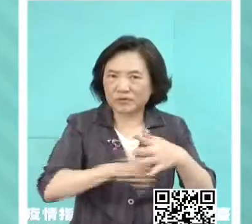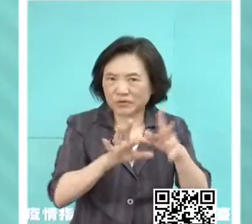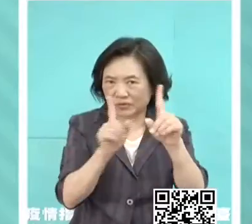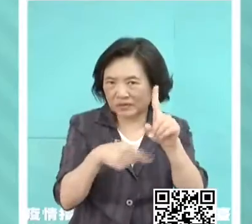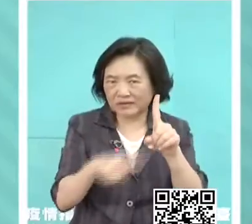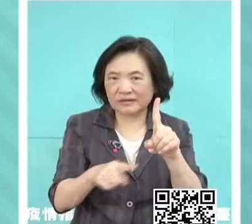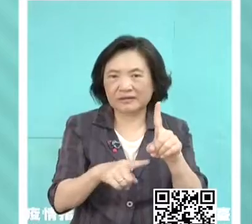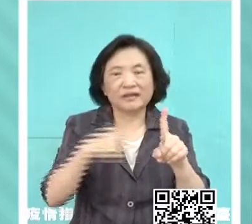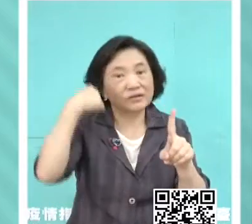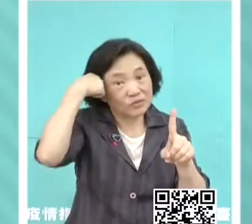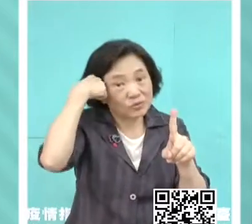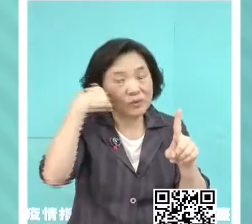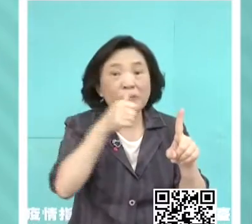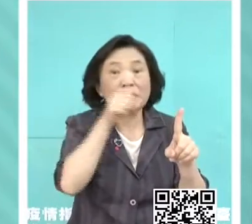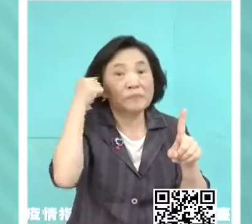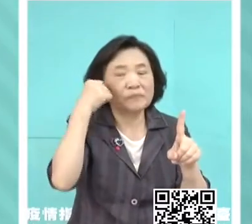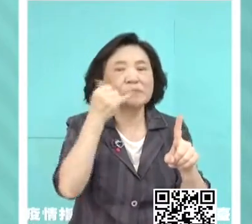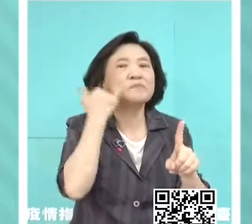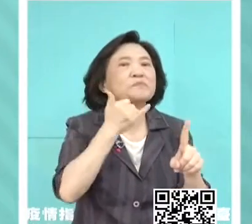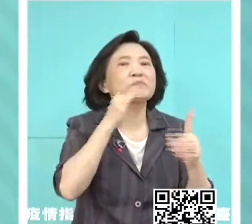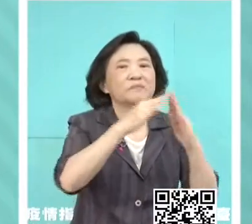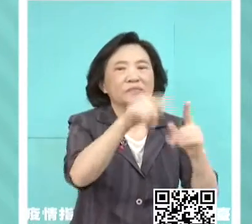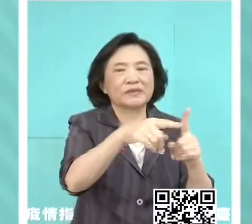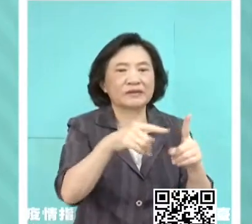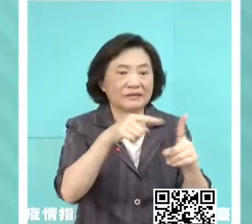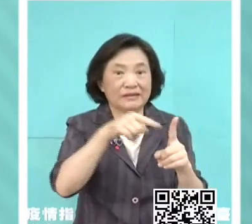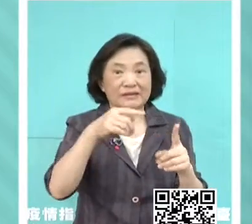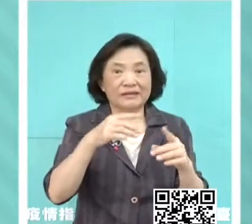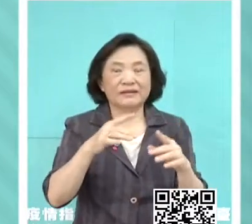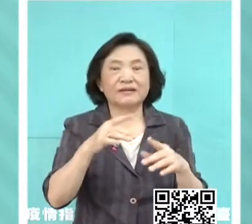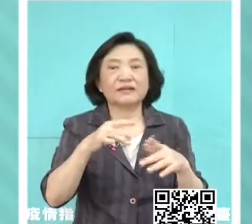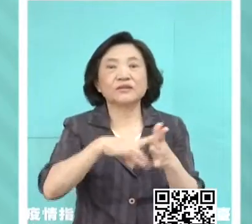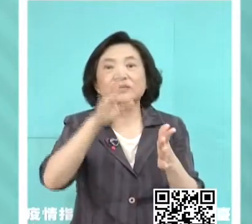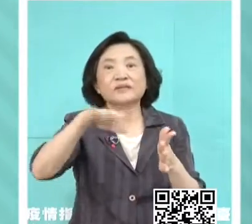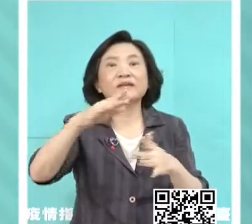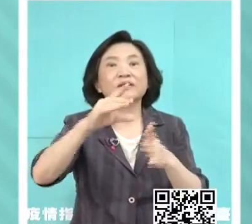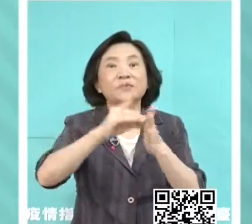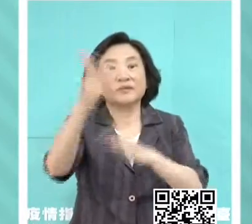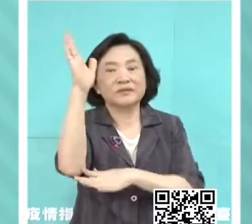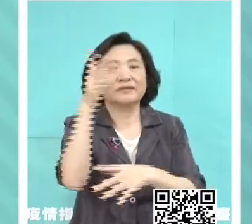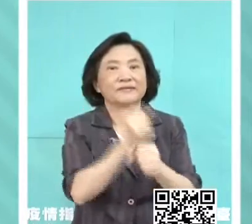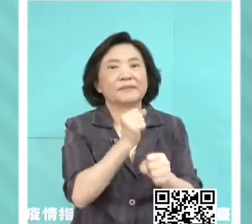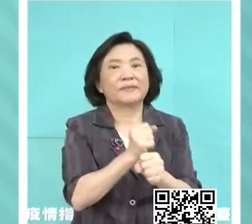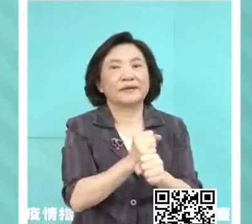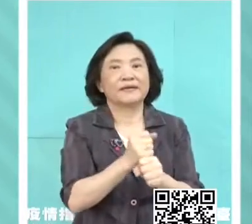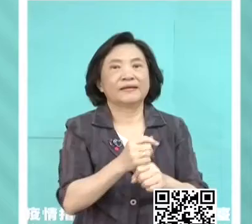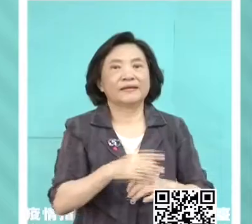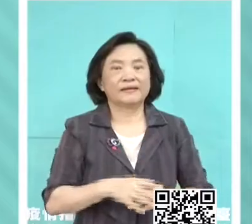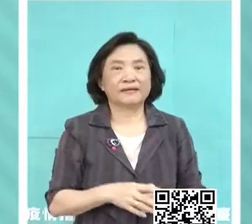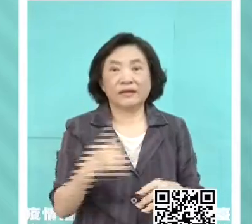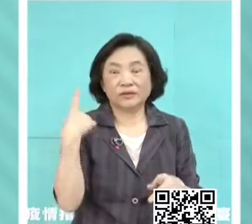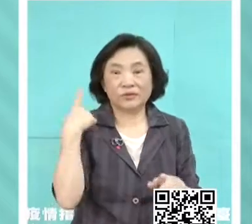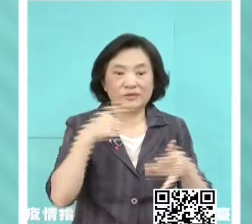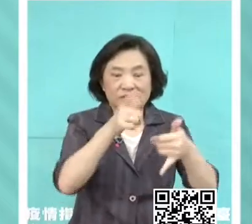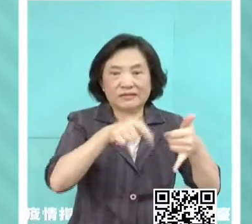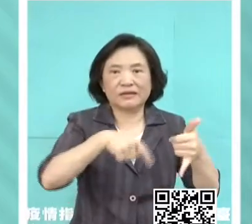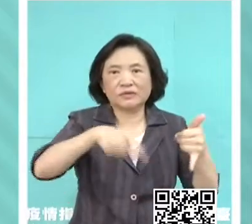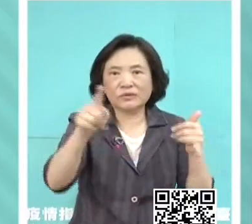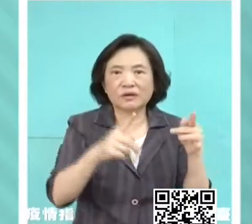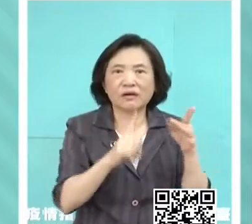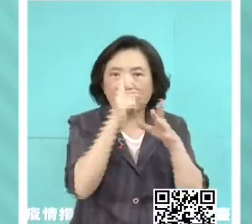诊。 他是住在基隆，那到松山户政事务所来上班。那么在昨天呢，他自己做快